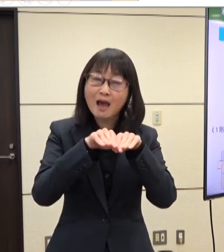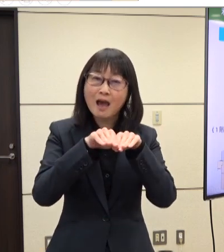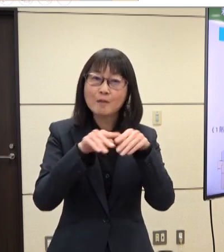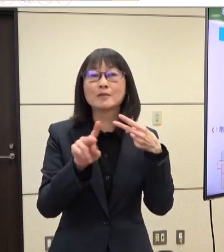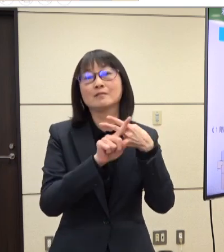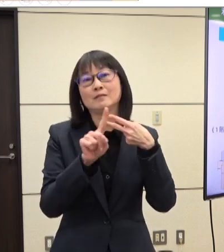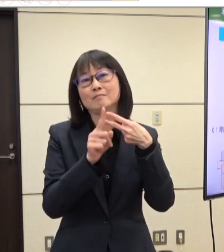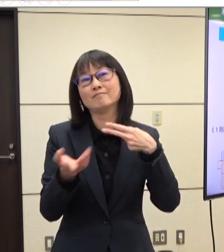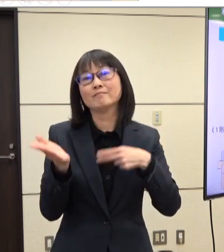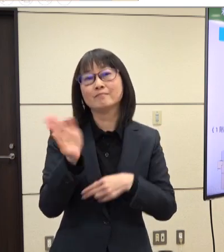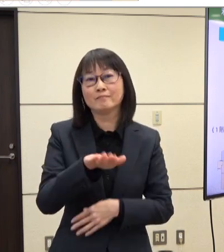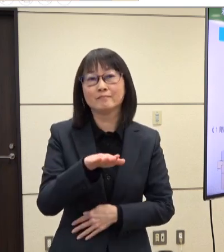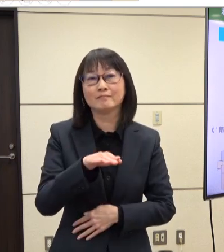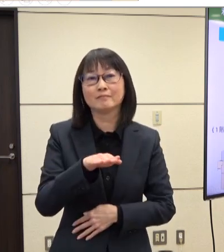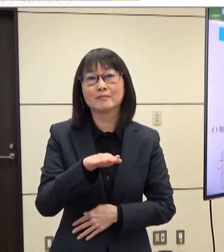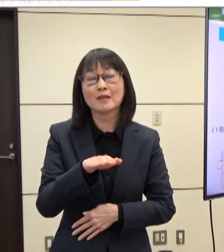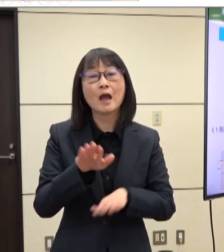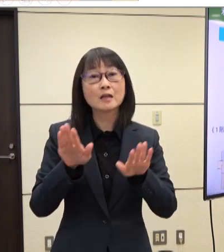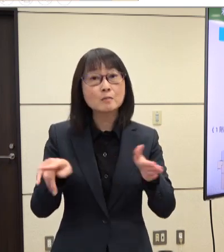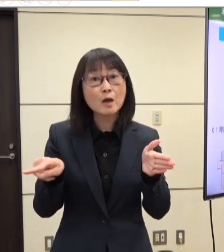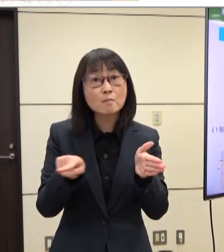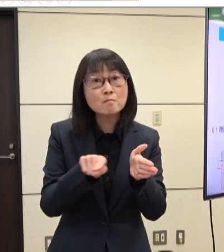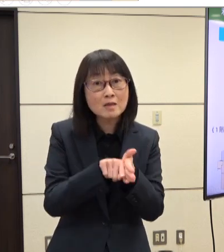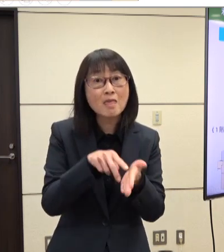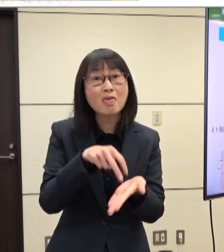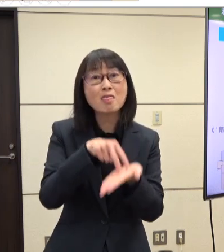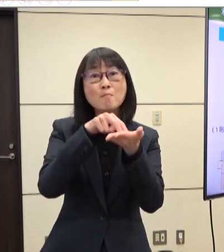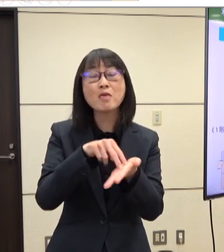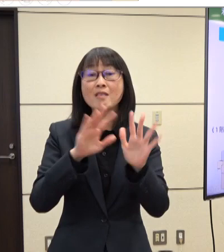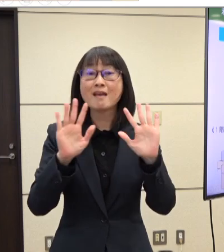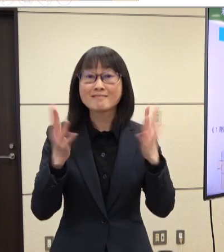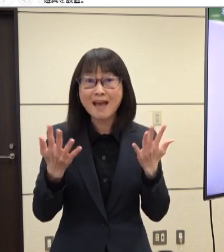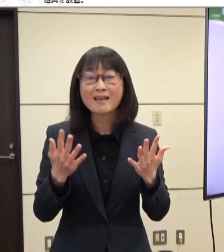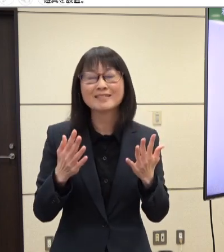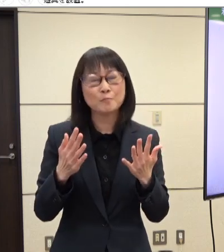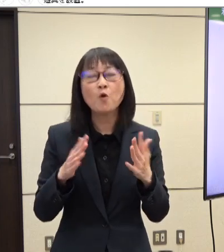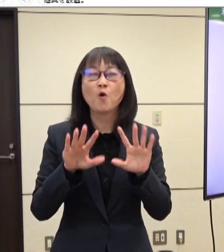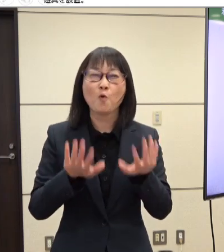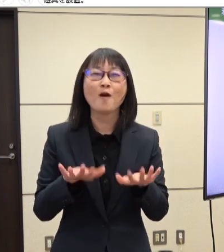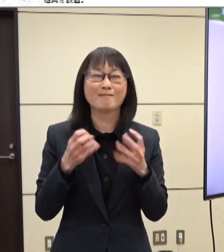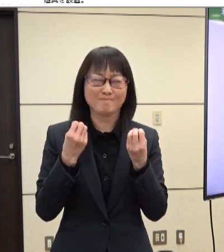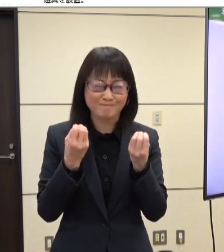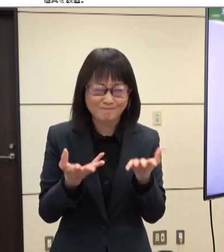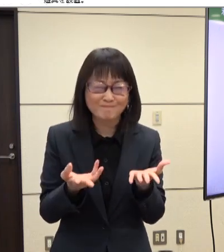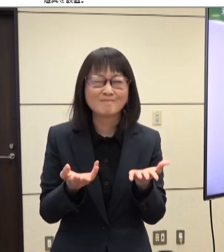まあ、これまでなかったエレベーターも今回設置をしております。